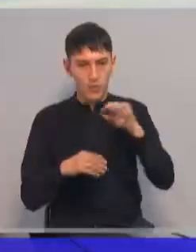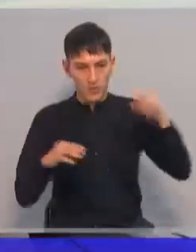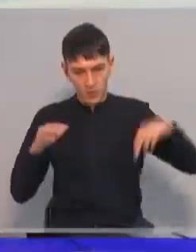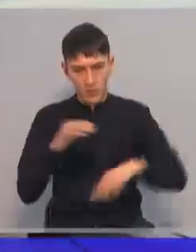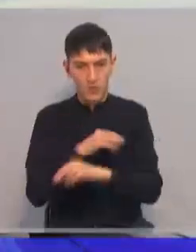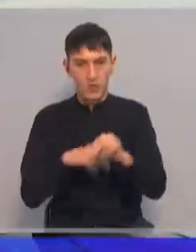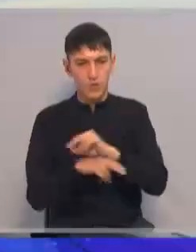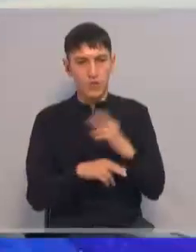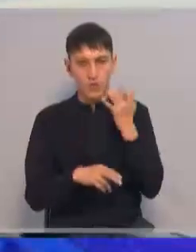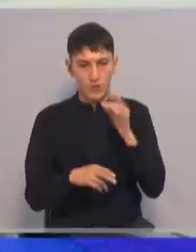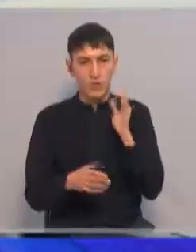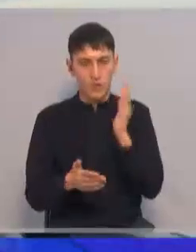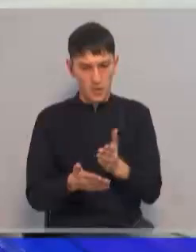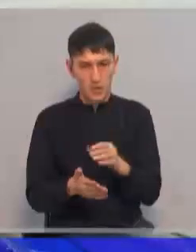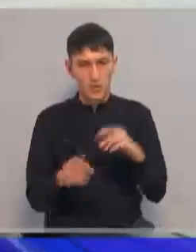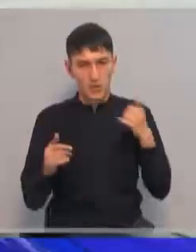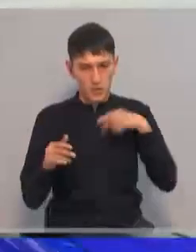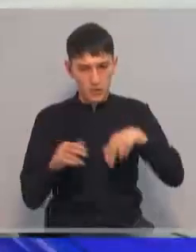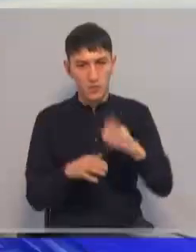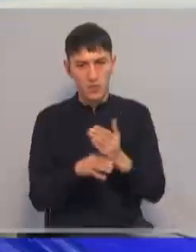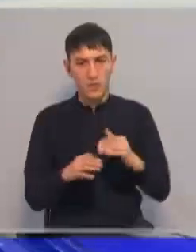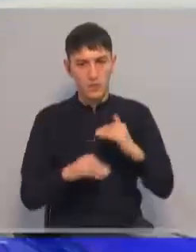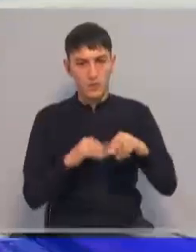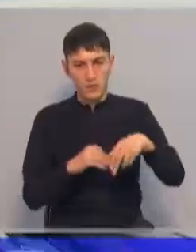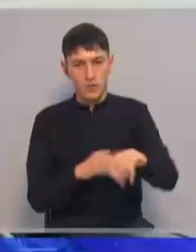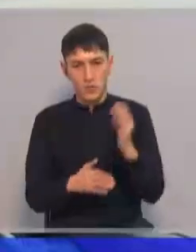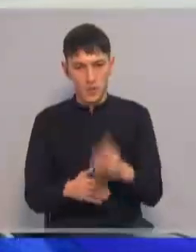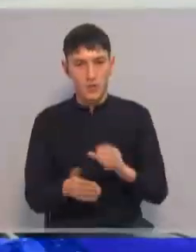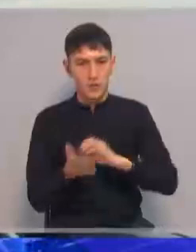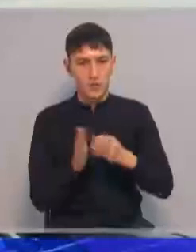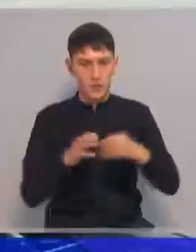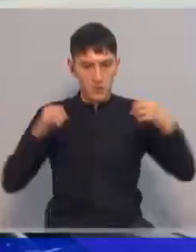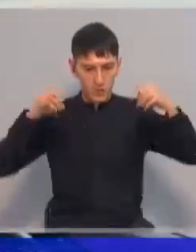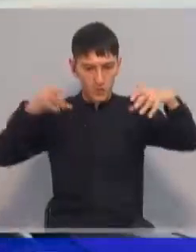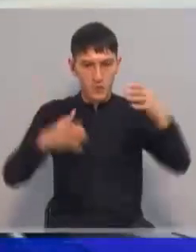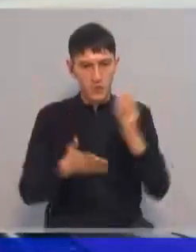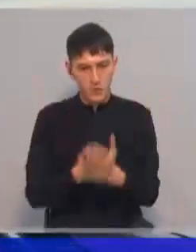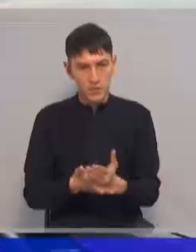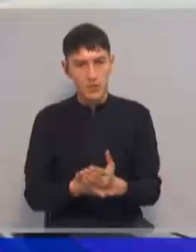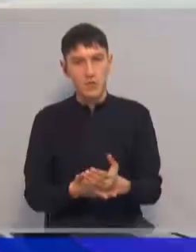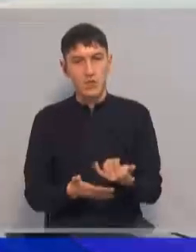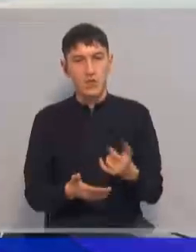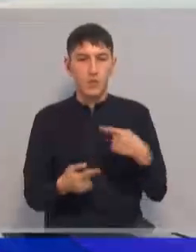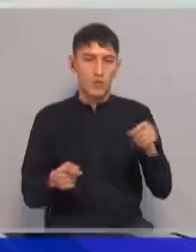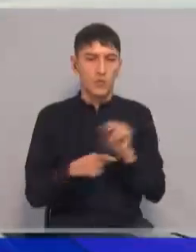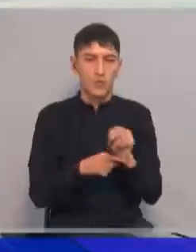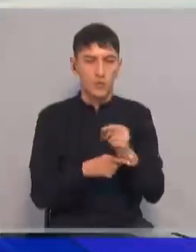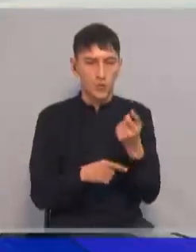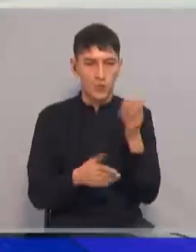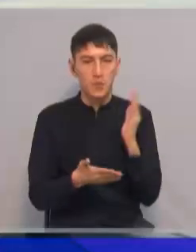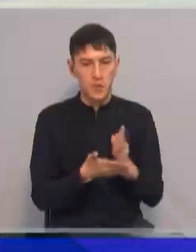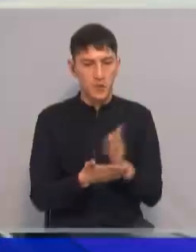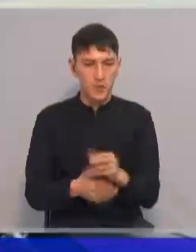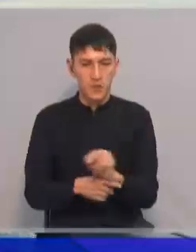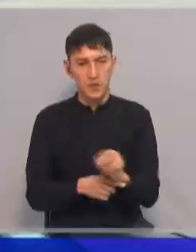өту не. Самыгылан берді, лестницасын құйды, біраз кафелін салды, освещениесін қойды. Ай, оның ішінде енді басқа жұмыстар бар ғой. Оның ішінде